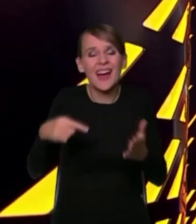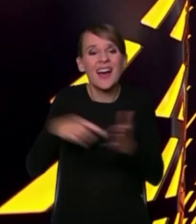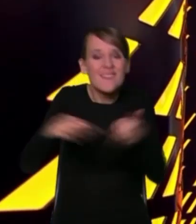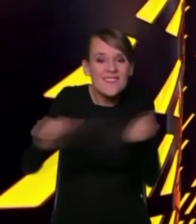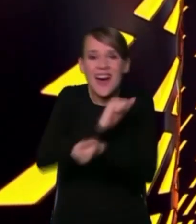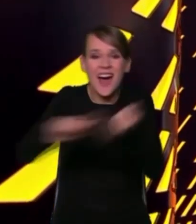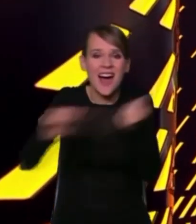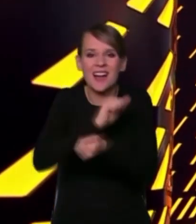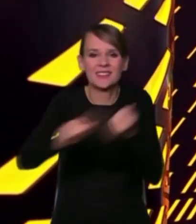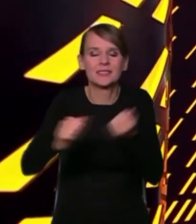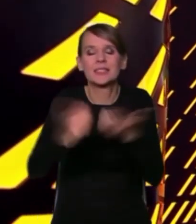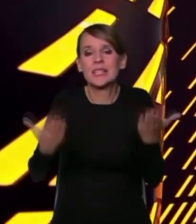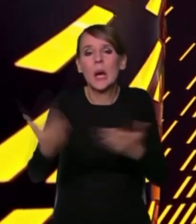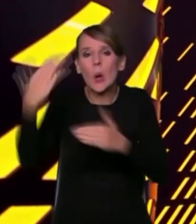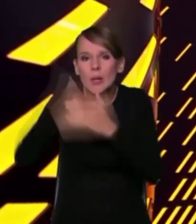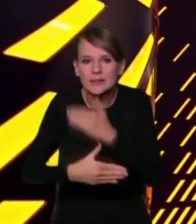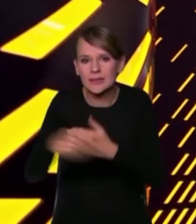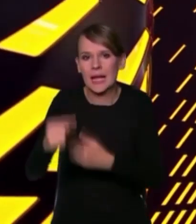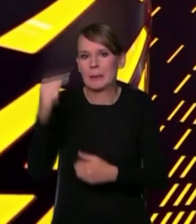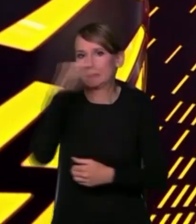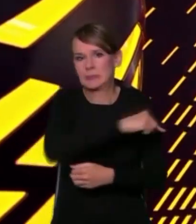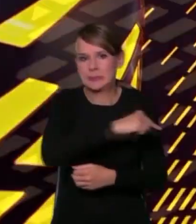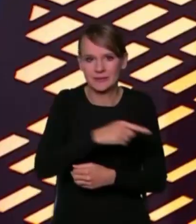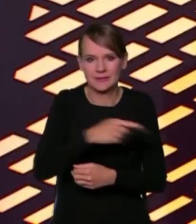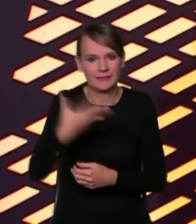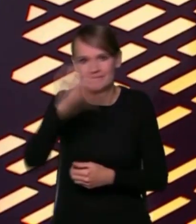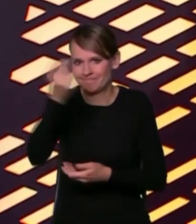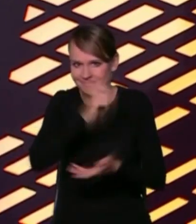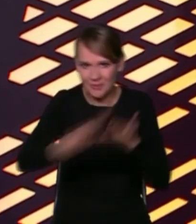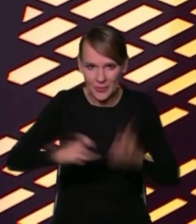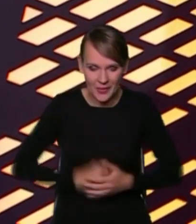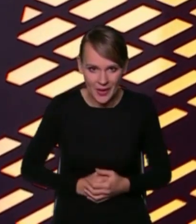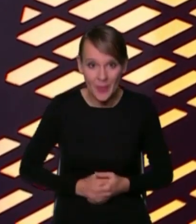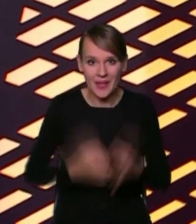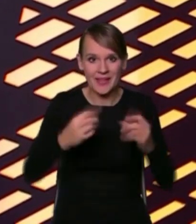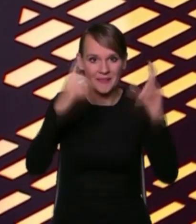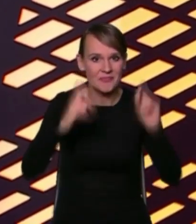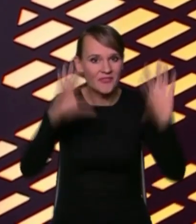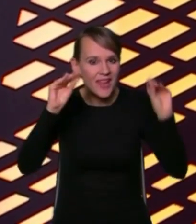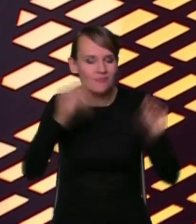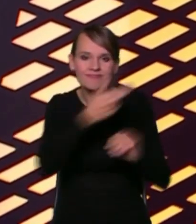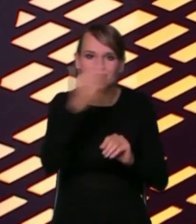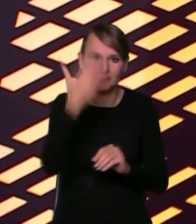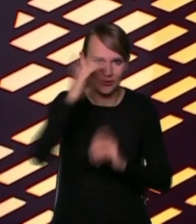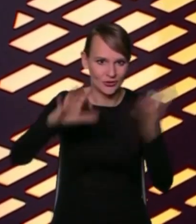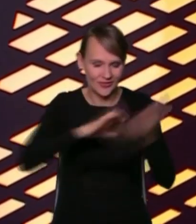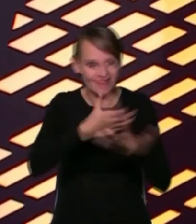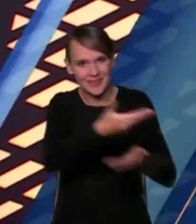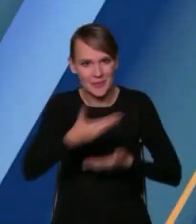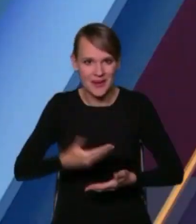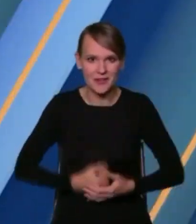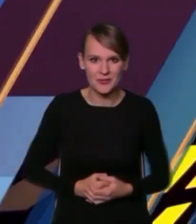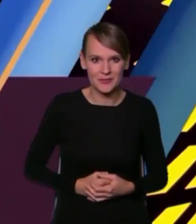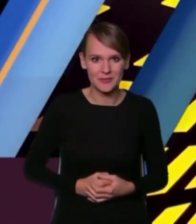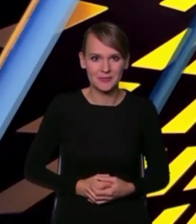piłkarskim święcie bez najważniejszego trofeum zaczynamy mundialowy wieczór Sylwia Dekiert zapraszam